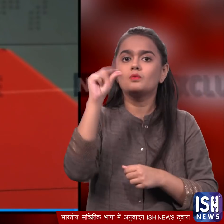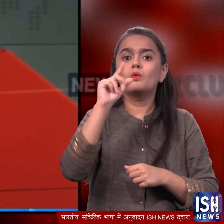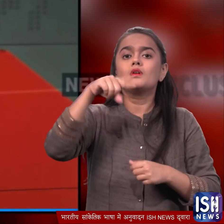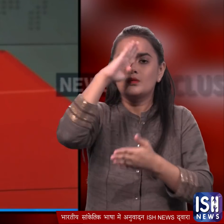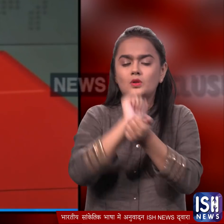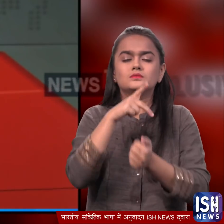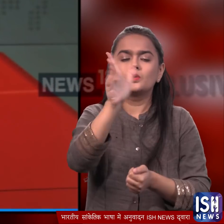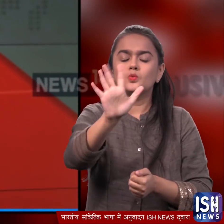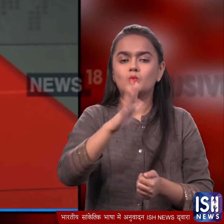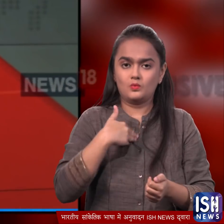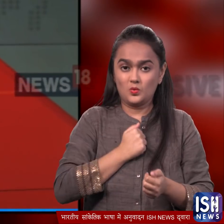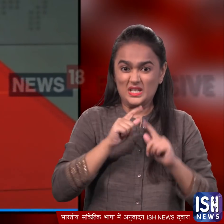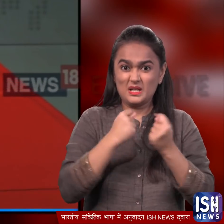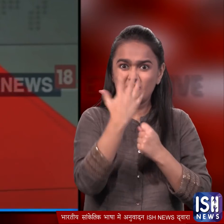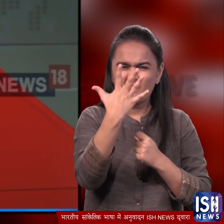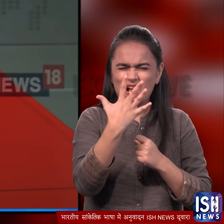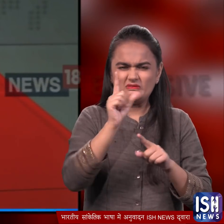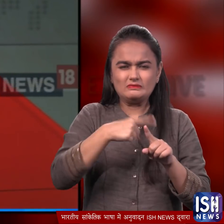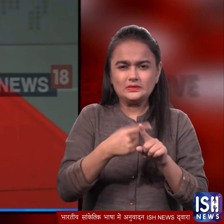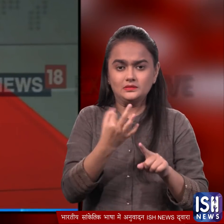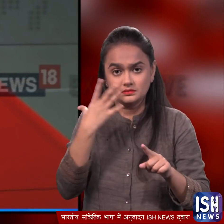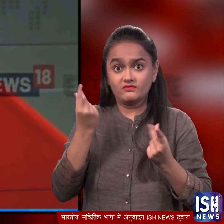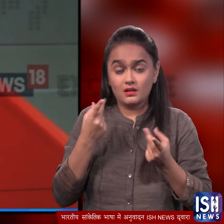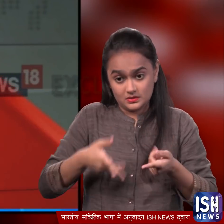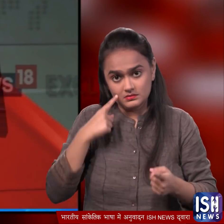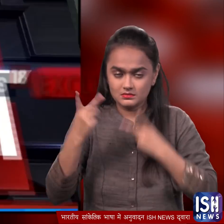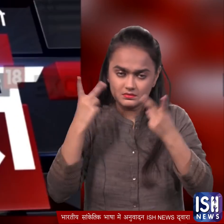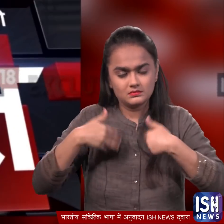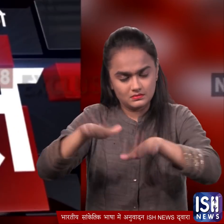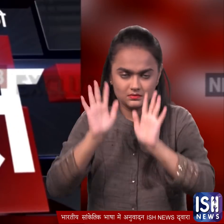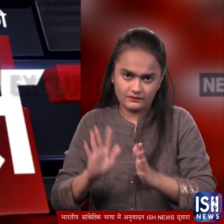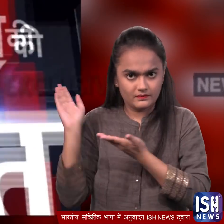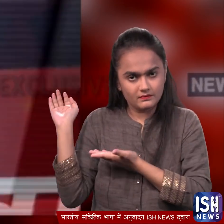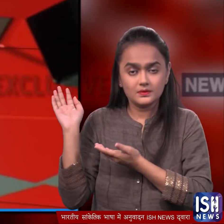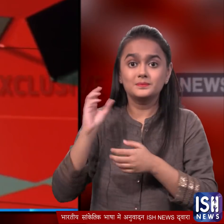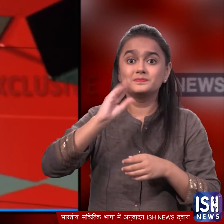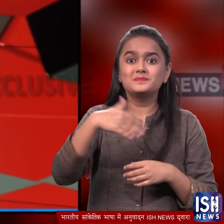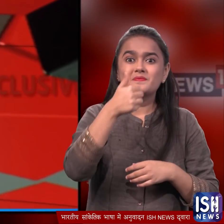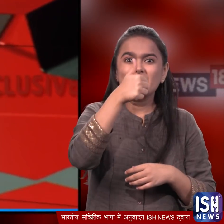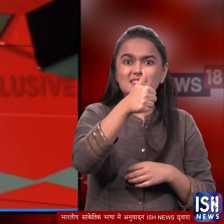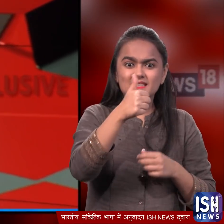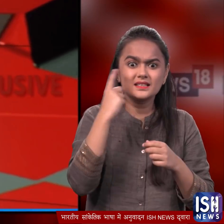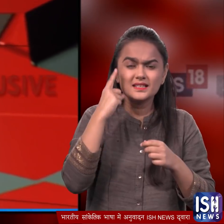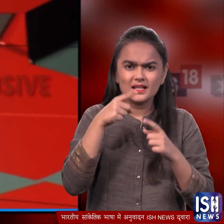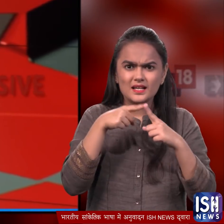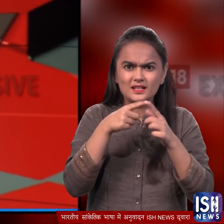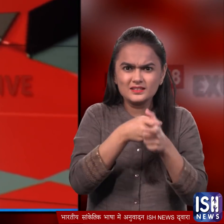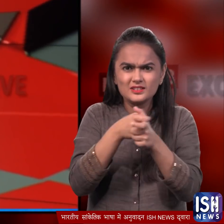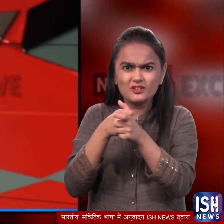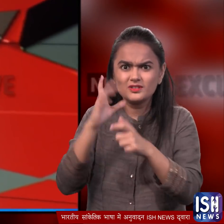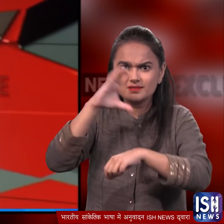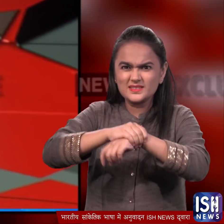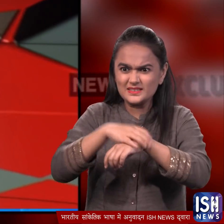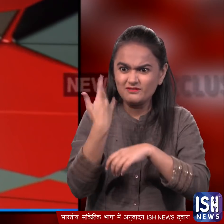लिया जाएगा, जिसके लिए पुलिस की 5 टीमें भी बदमाशों की तलाश में जुटी हैं। जिन 6 संदिग्ध आतंकियों को 2 दिन